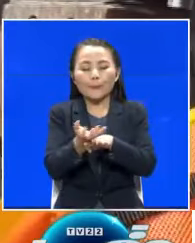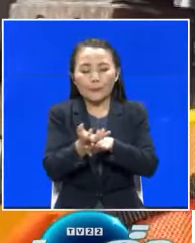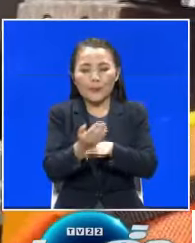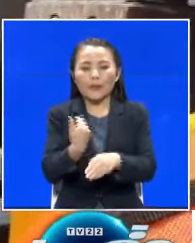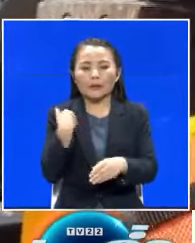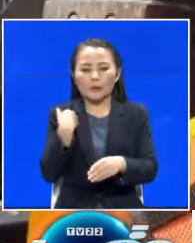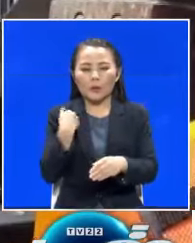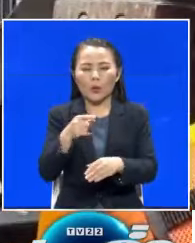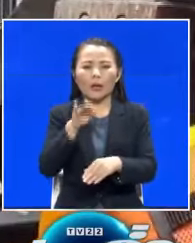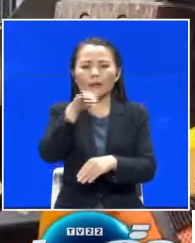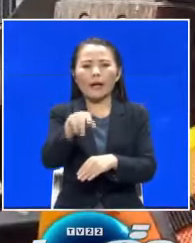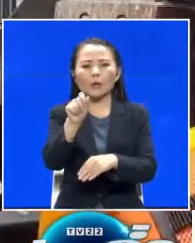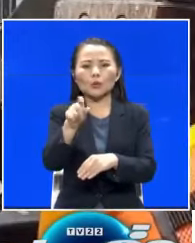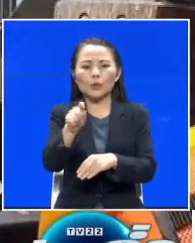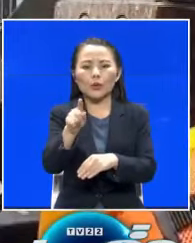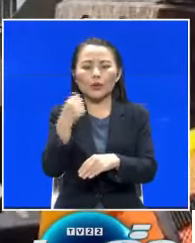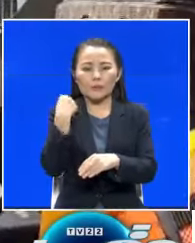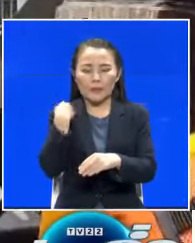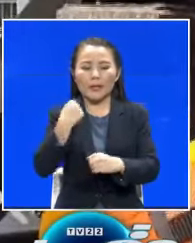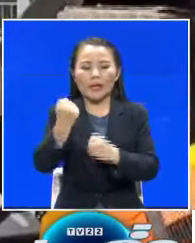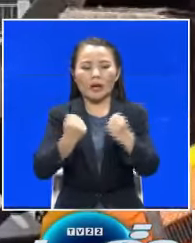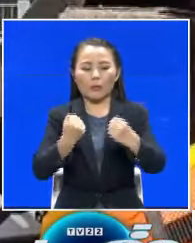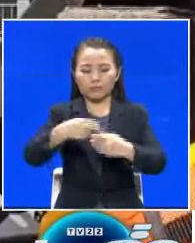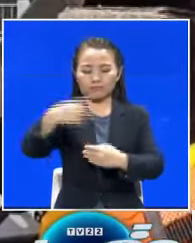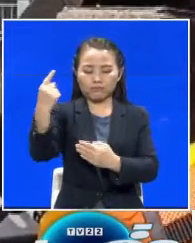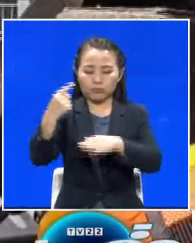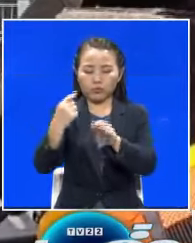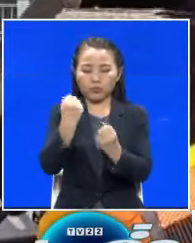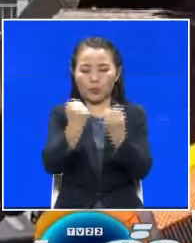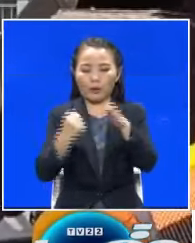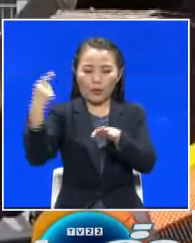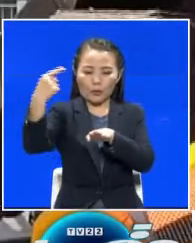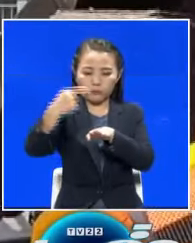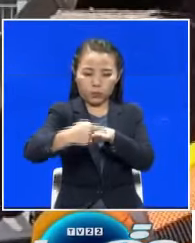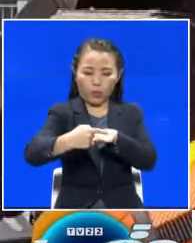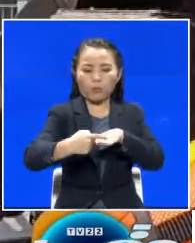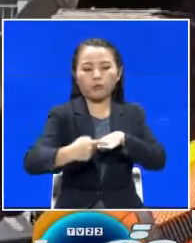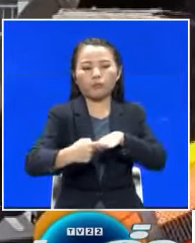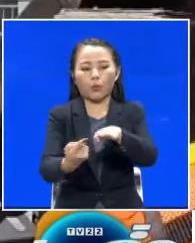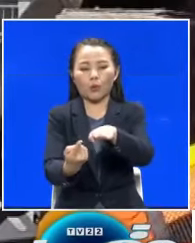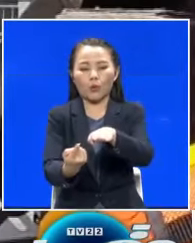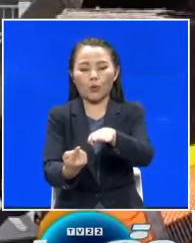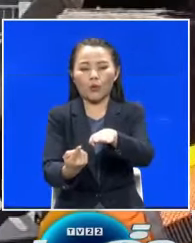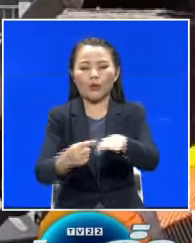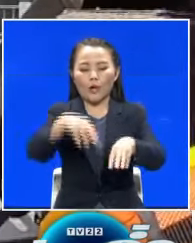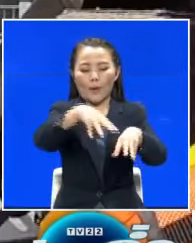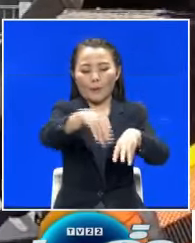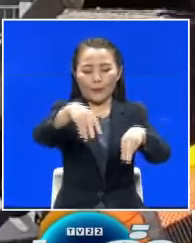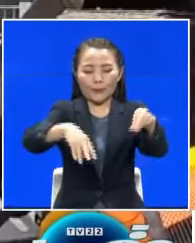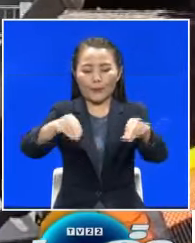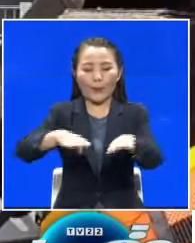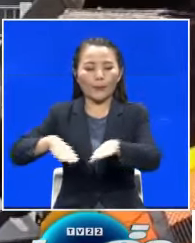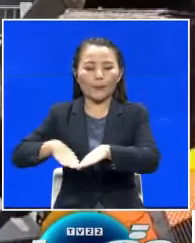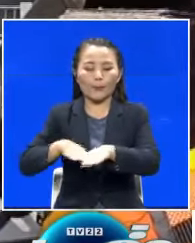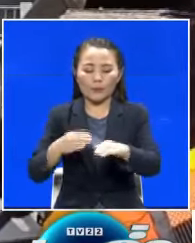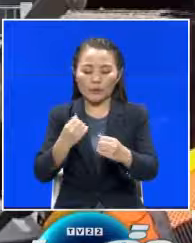เงินจตุรโชตจากนั้นค่ะได้ขับชนไม้กั้นผ่านทางแท่งปูนและก็กรวยกั้นเนี่ยเสียหายโดยคน